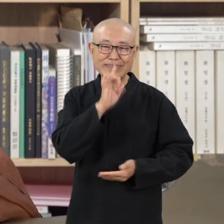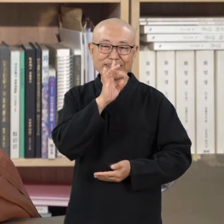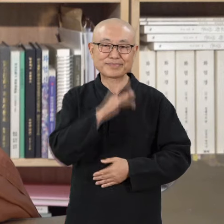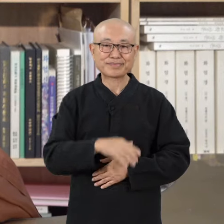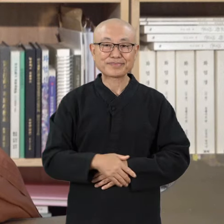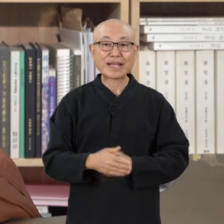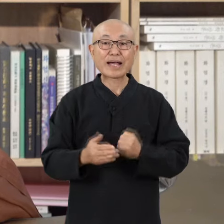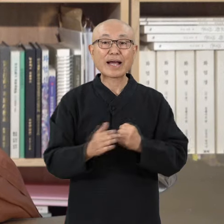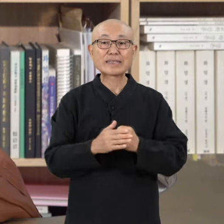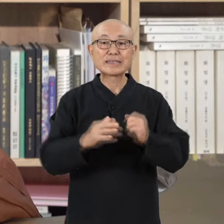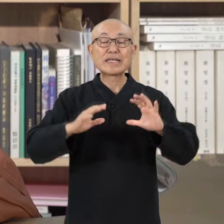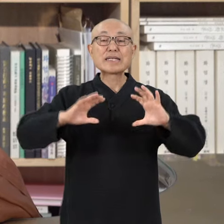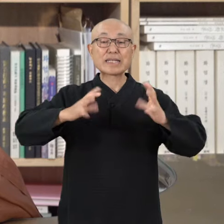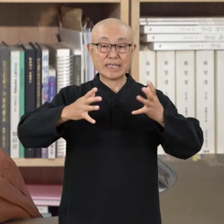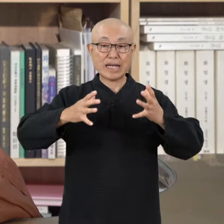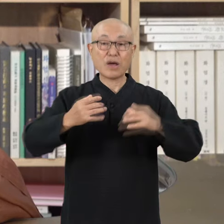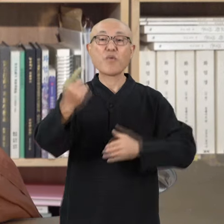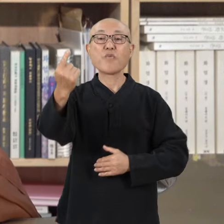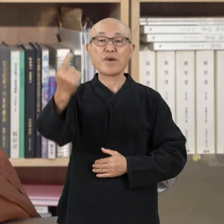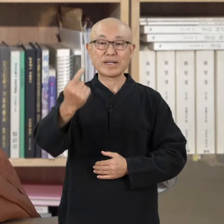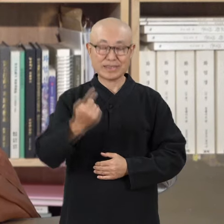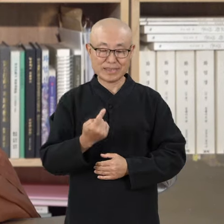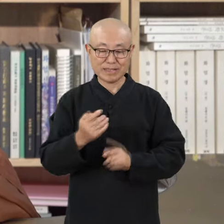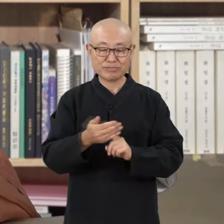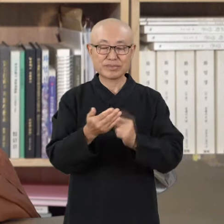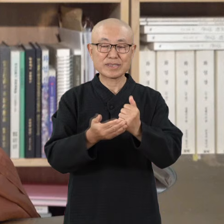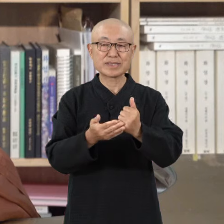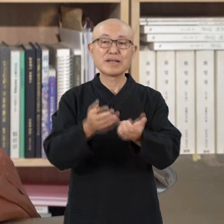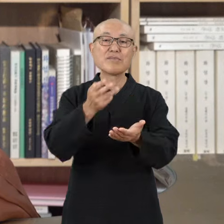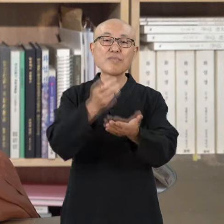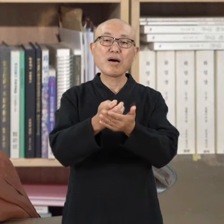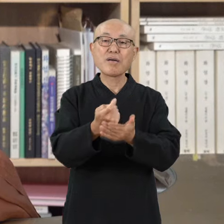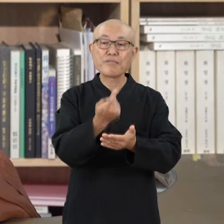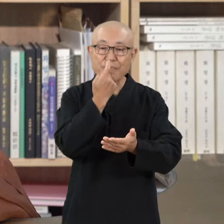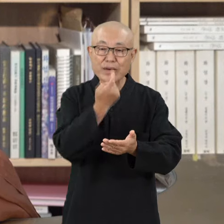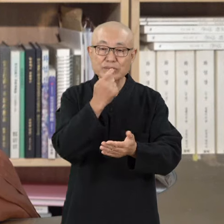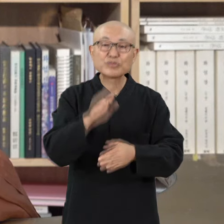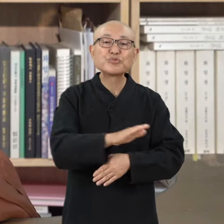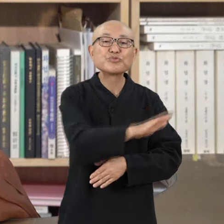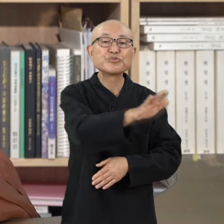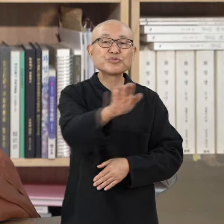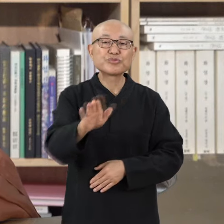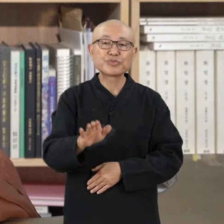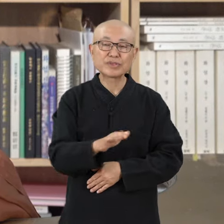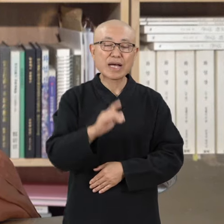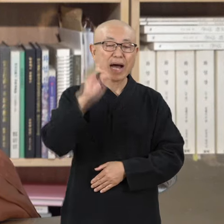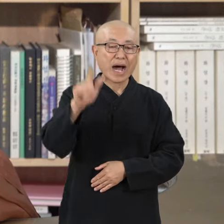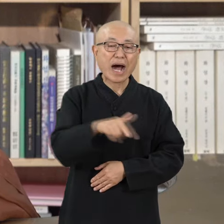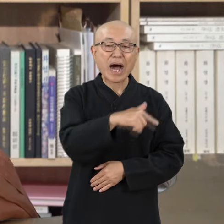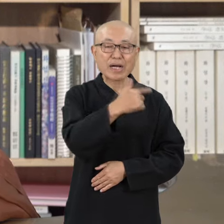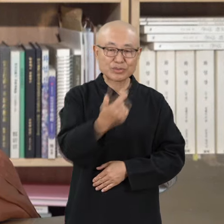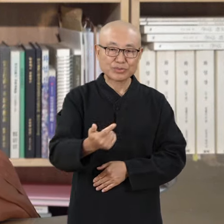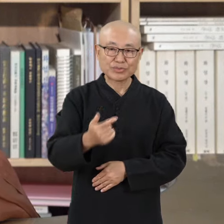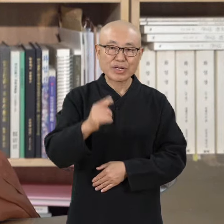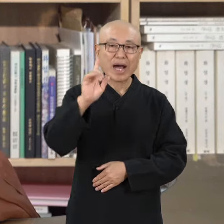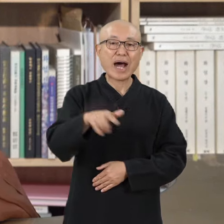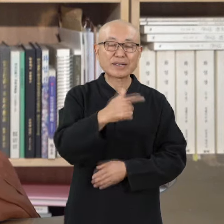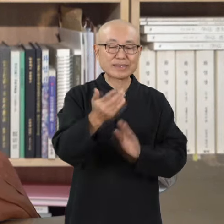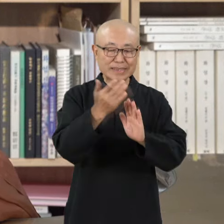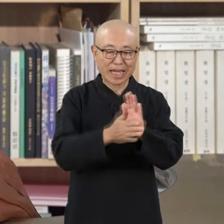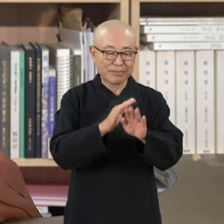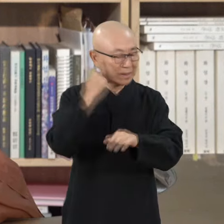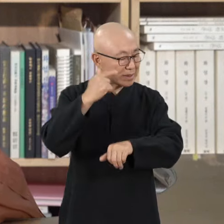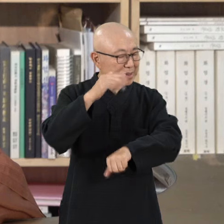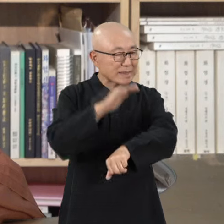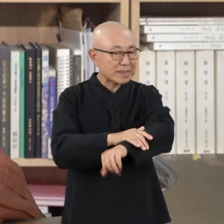펼쳐지더라도 부처님 법을 배우는 우리는 정말 하루하루 자비와 지혜로서